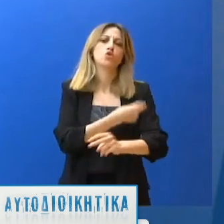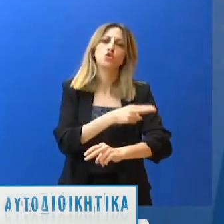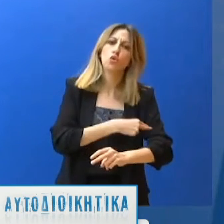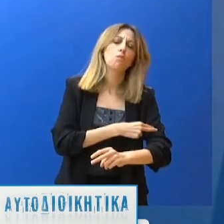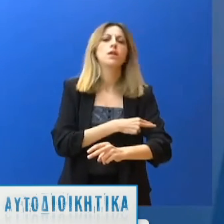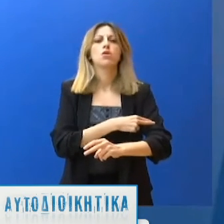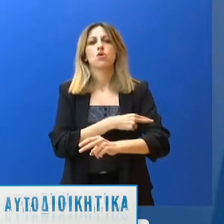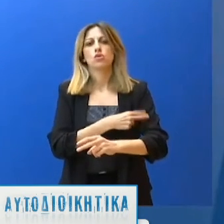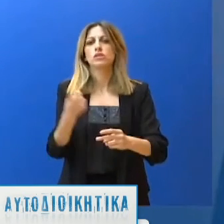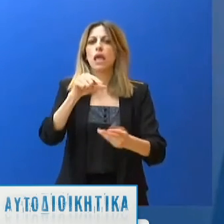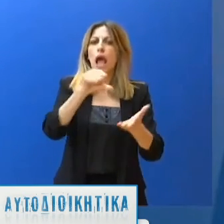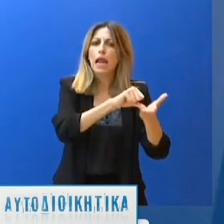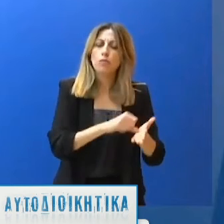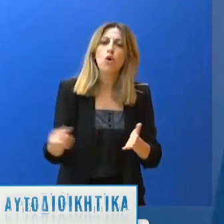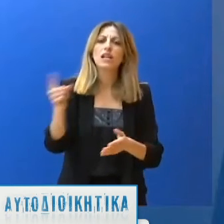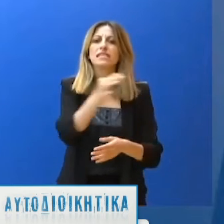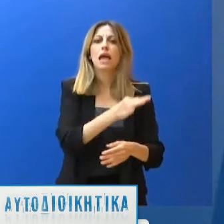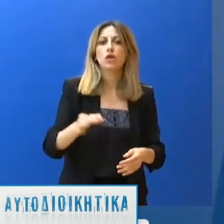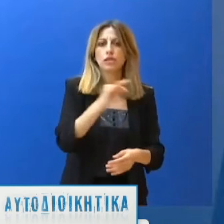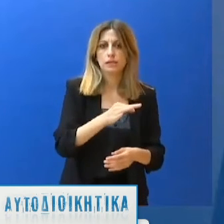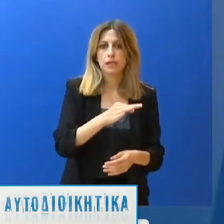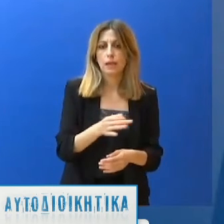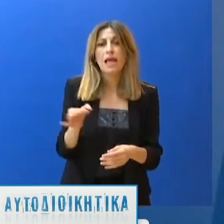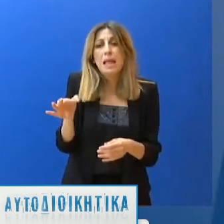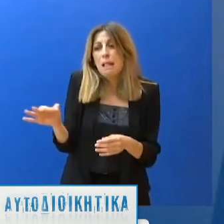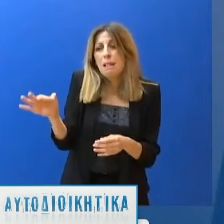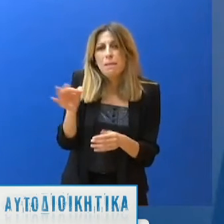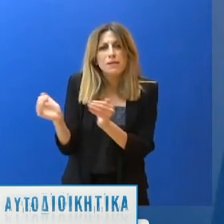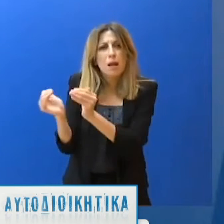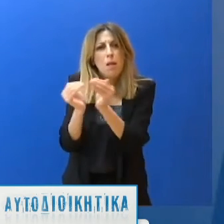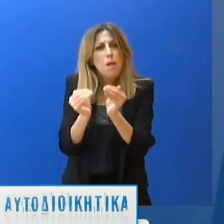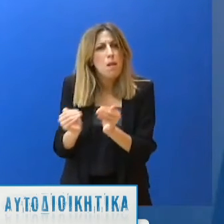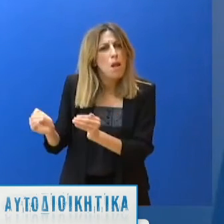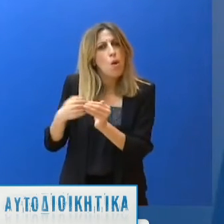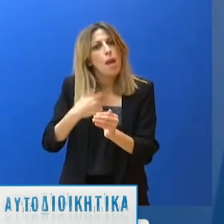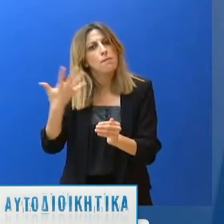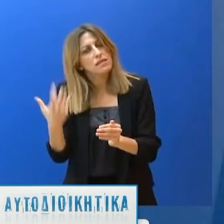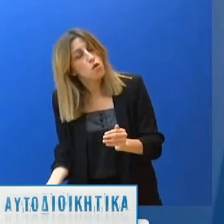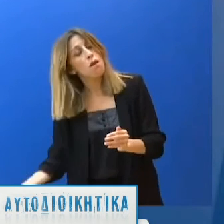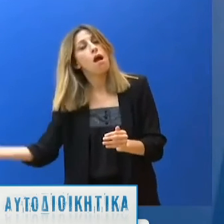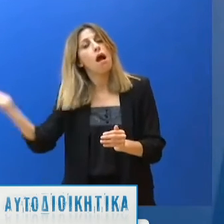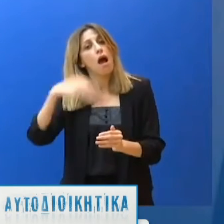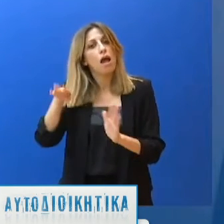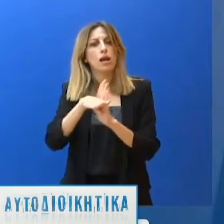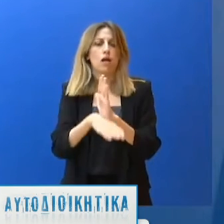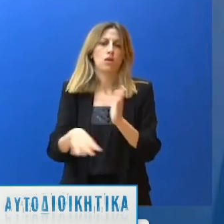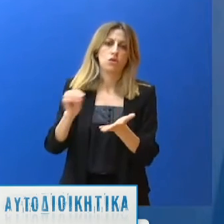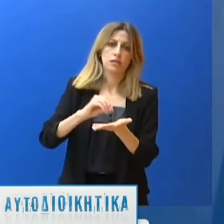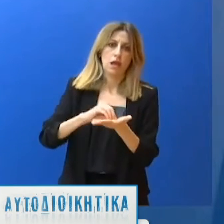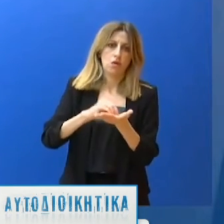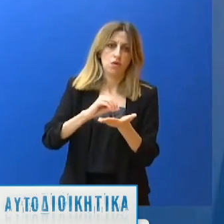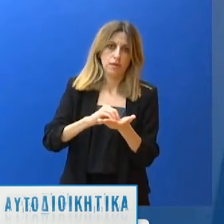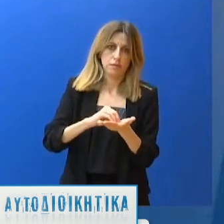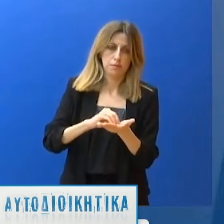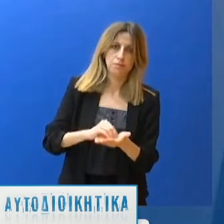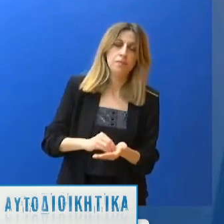προορισμούς, το σχέδιο επανεκκίνησης του ελληνικού τουρισμού προβλέπει πρόσθετες παρεμβάσεις. Σημειώνεται ότι θα δοθεί η